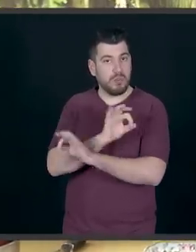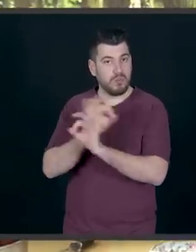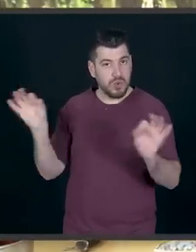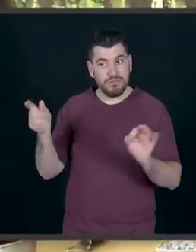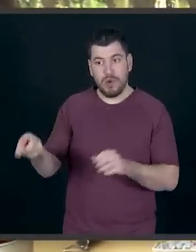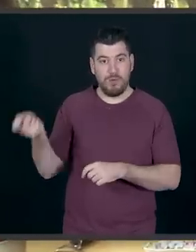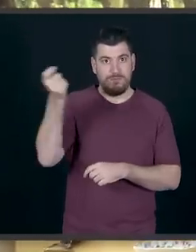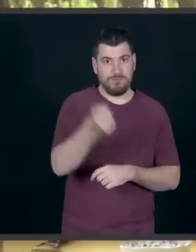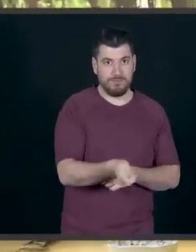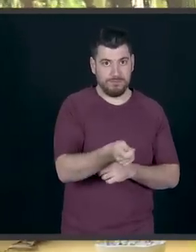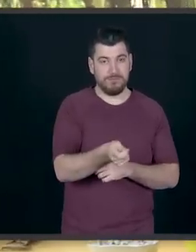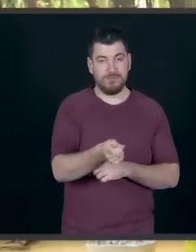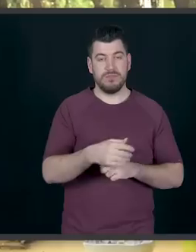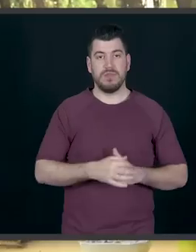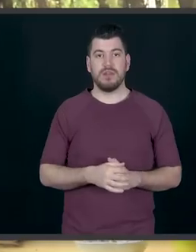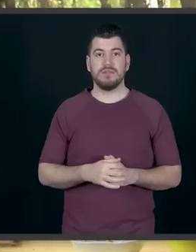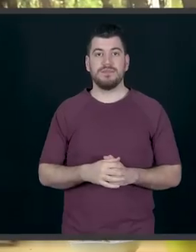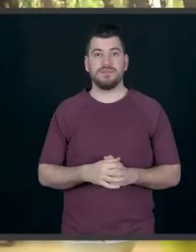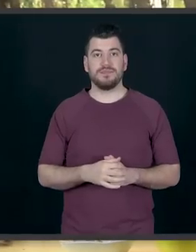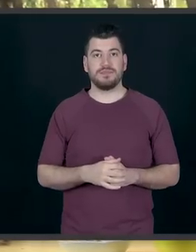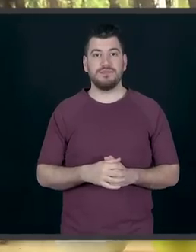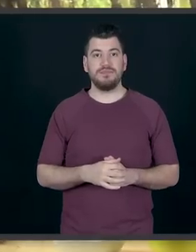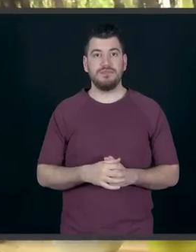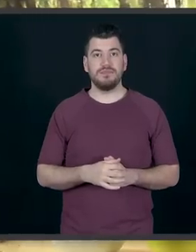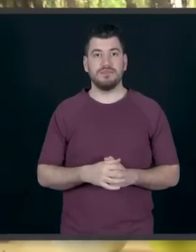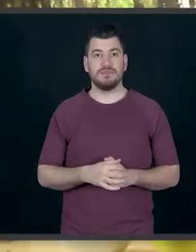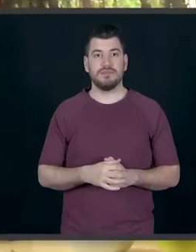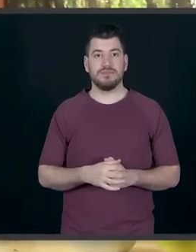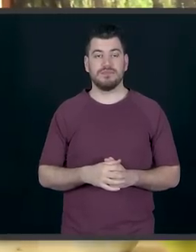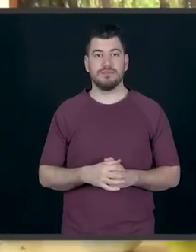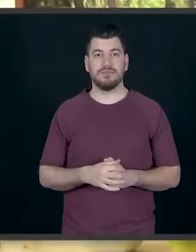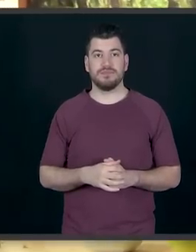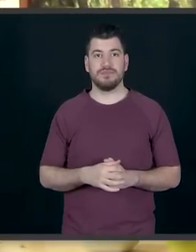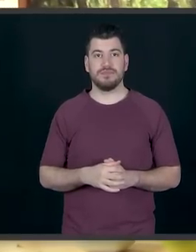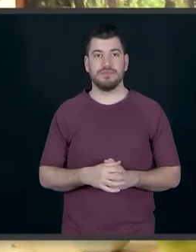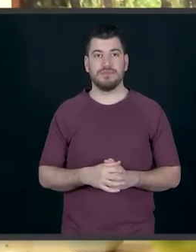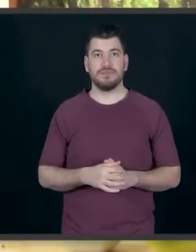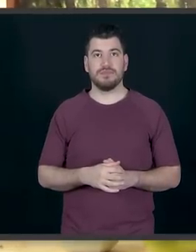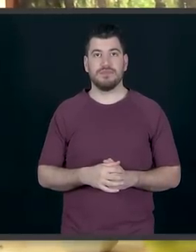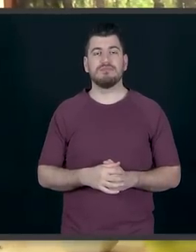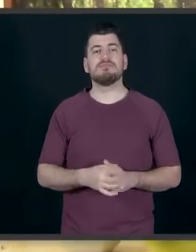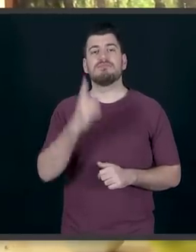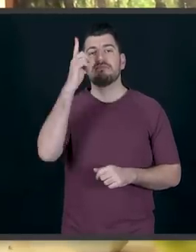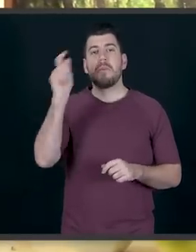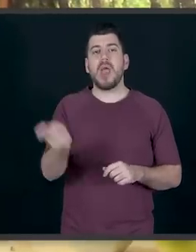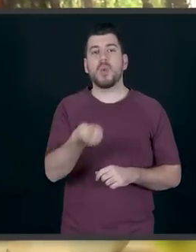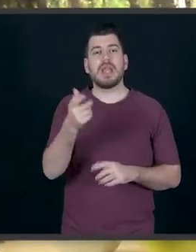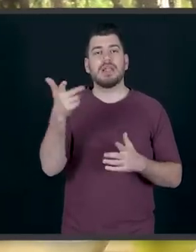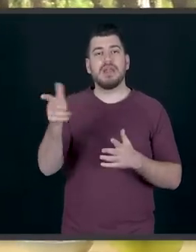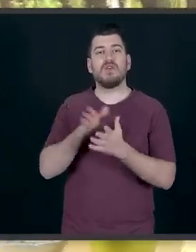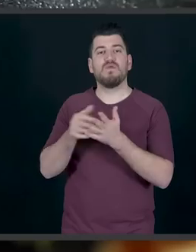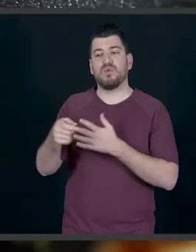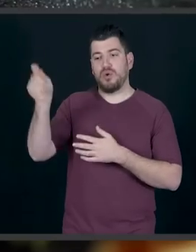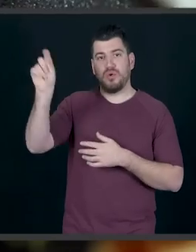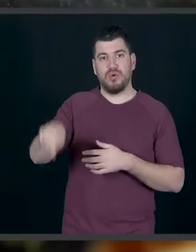βγάλω από τη φωτιά. Θα ρίξω. Τα βγάλω από τη φωτιά, έτσι. Δέστε πόσο, μία κουταλιά του γλυκού. Ίσα